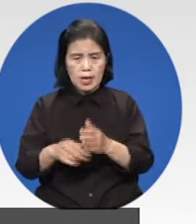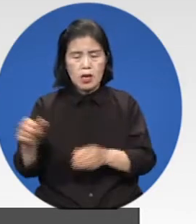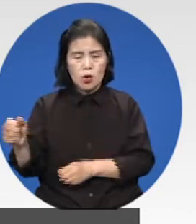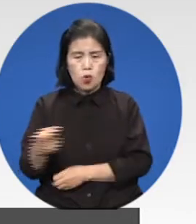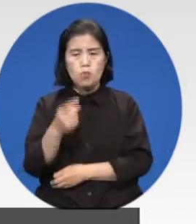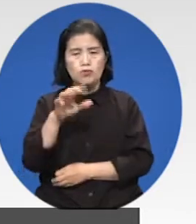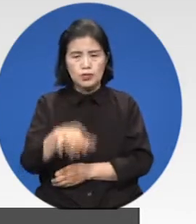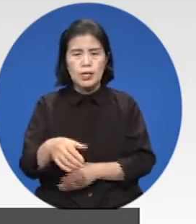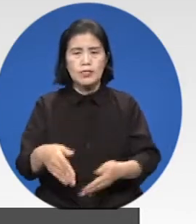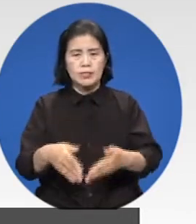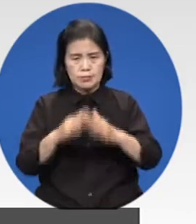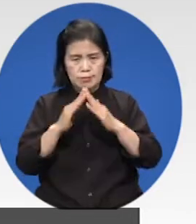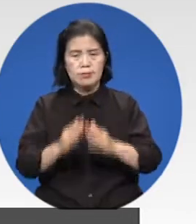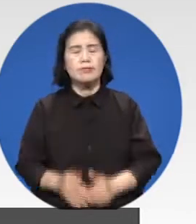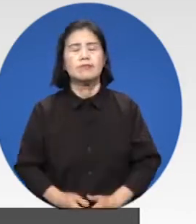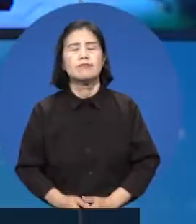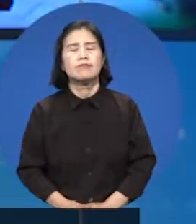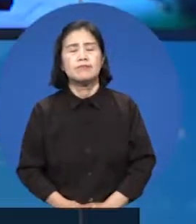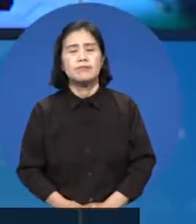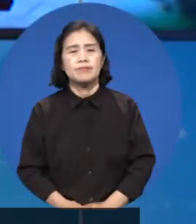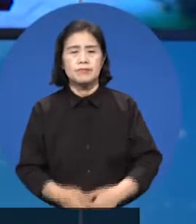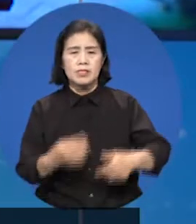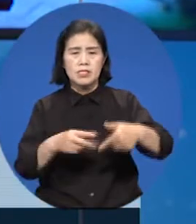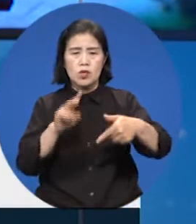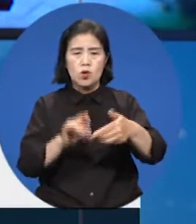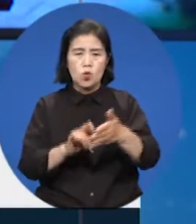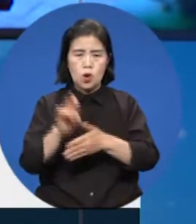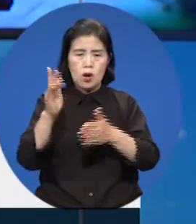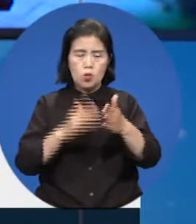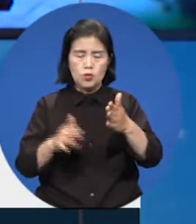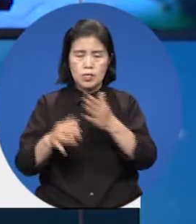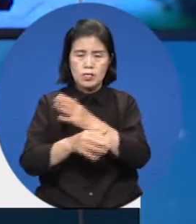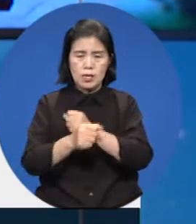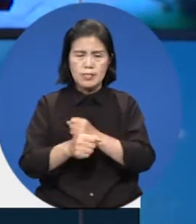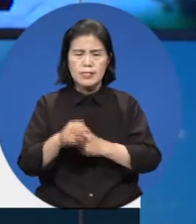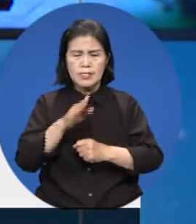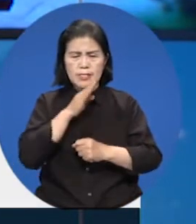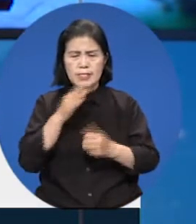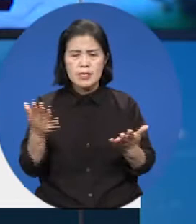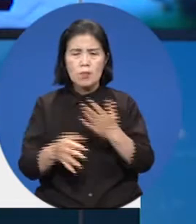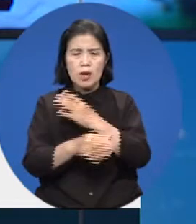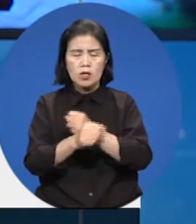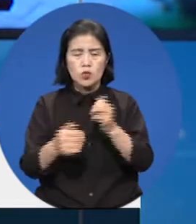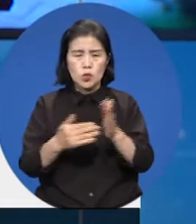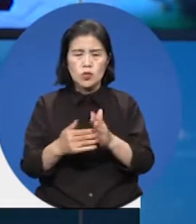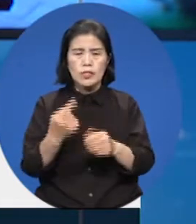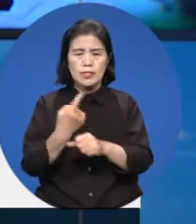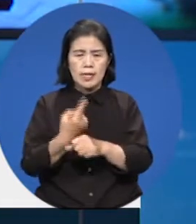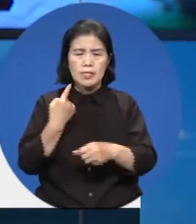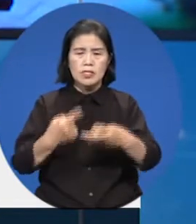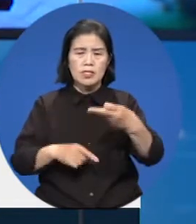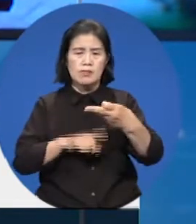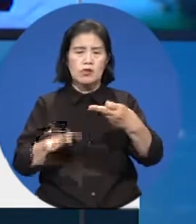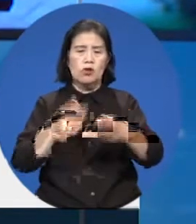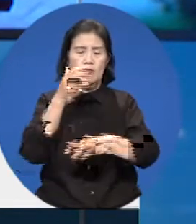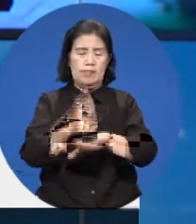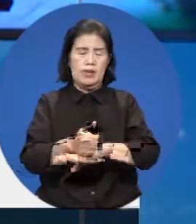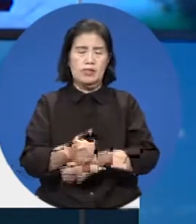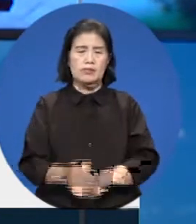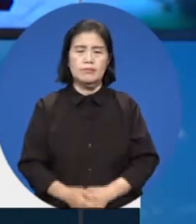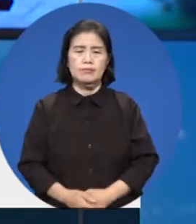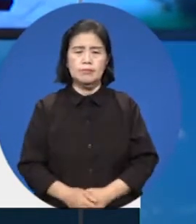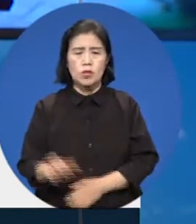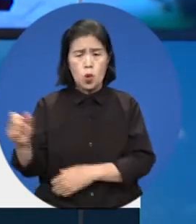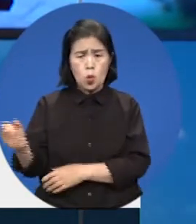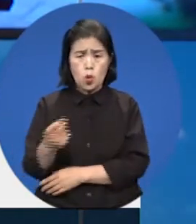골프장이 그 조성됐습니다. 인천공항공사와 체결한 실지협약 종료가 지난해 12월 말이었는데